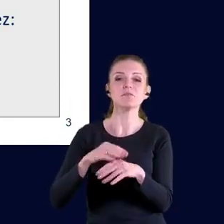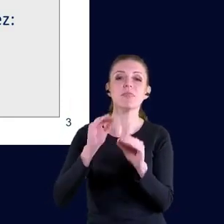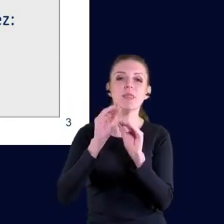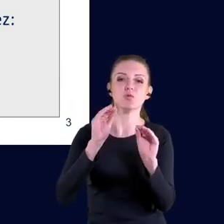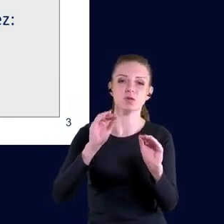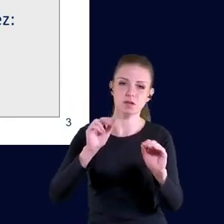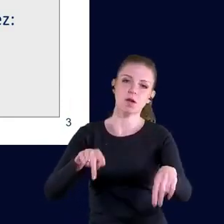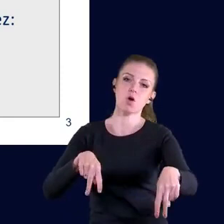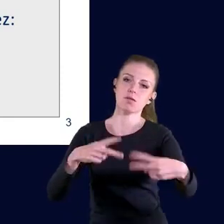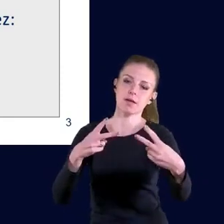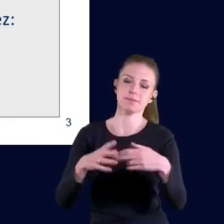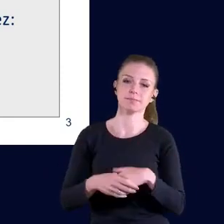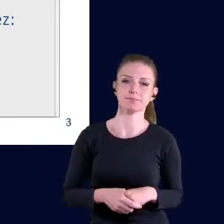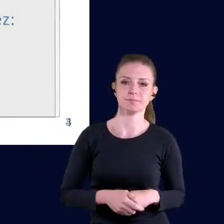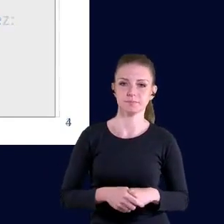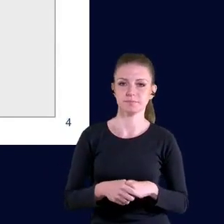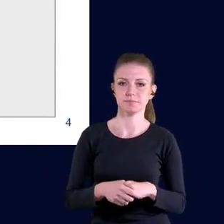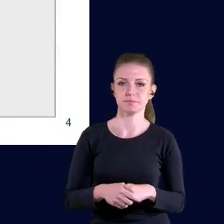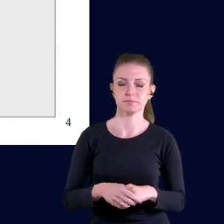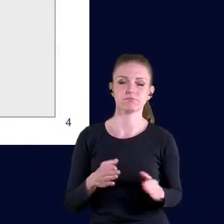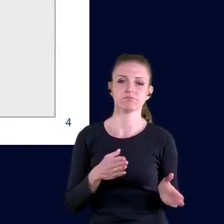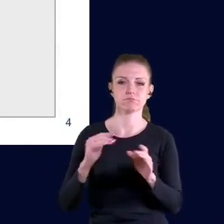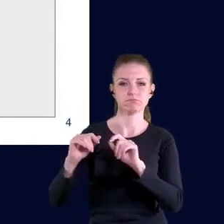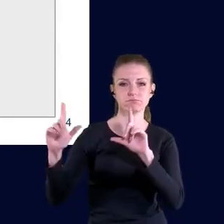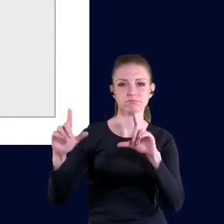o następny slajd